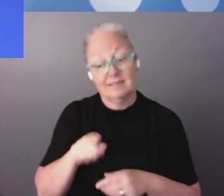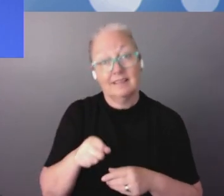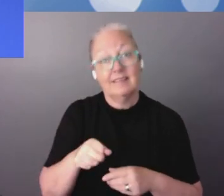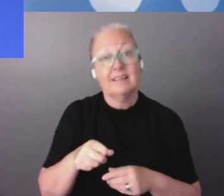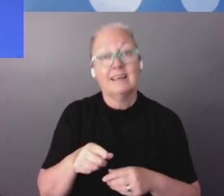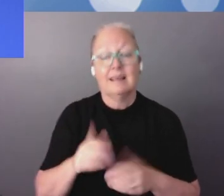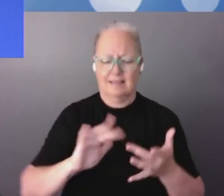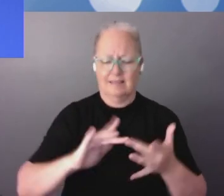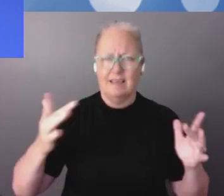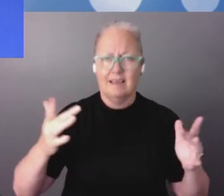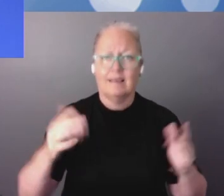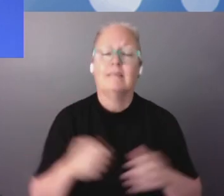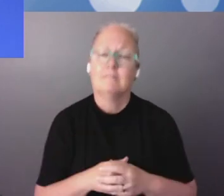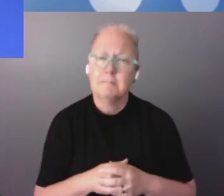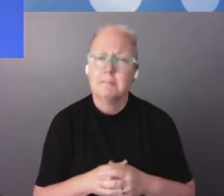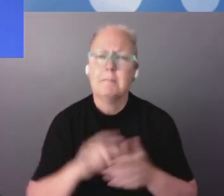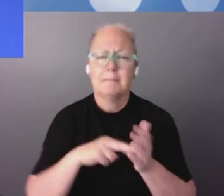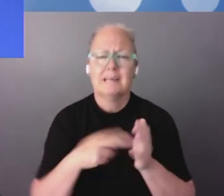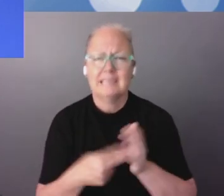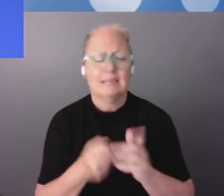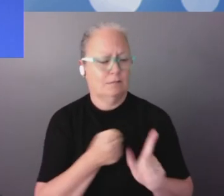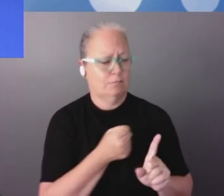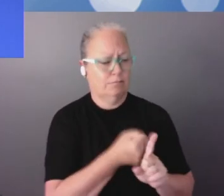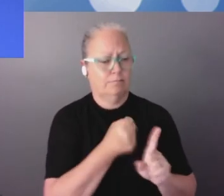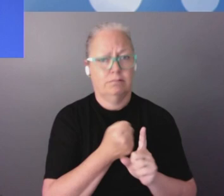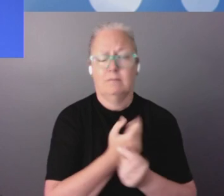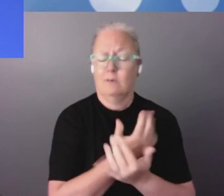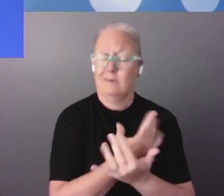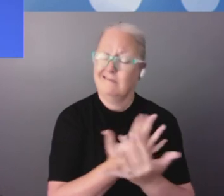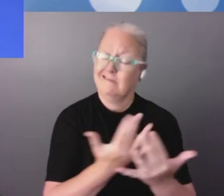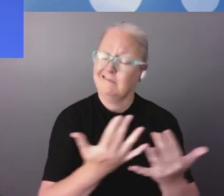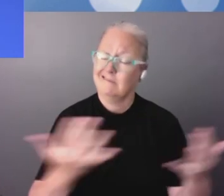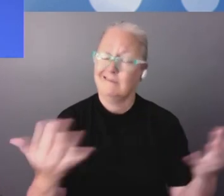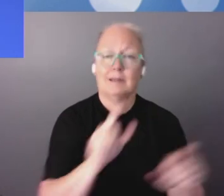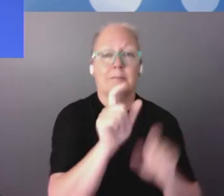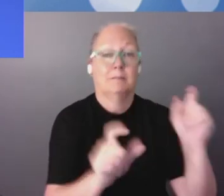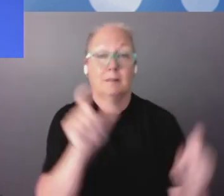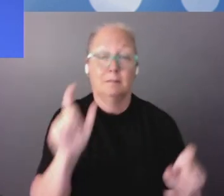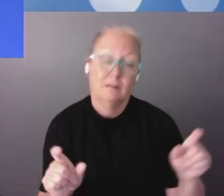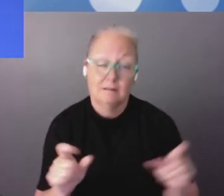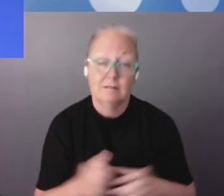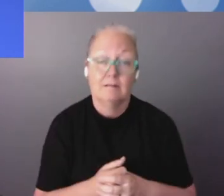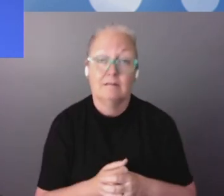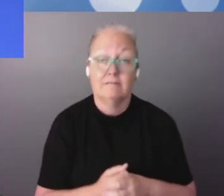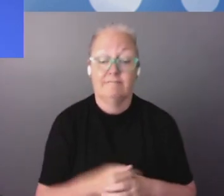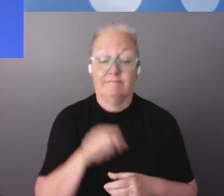民，同时会产生影响。互联网也是非常好的